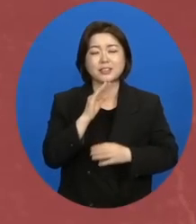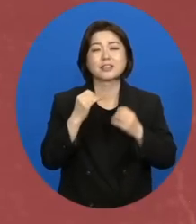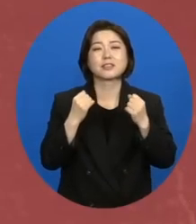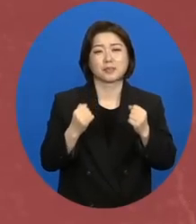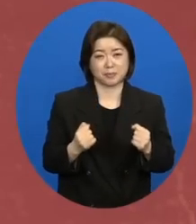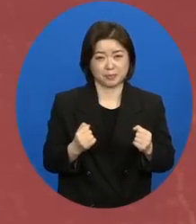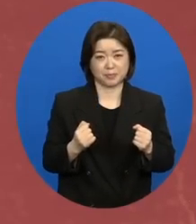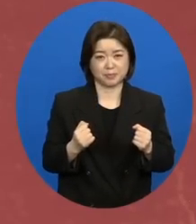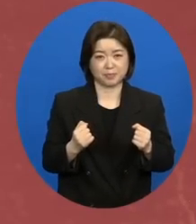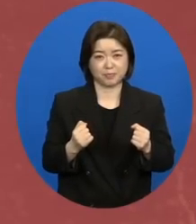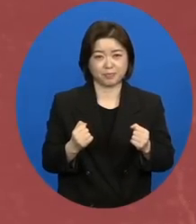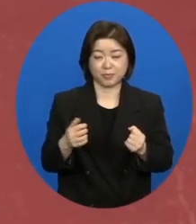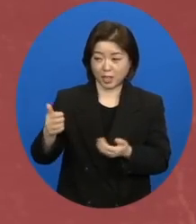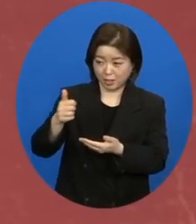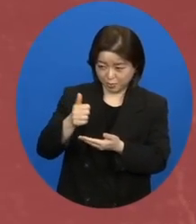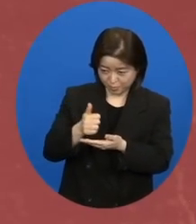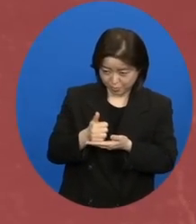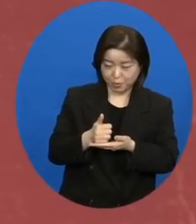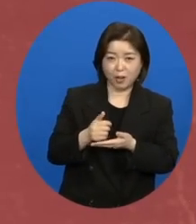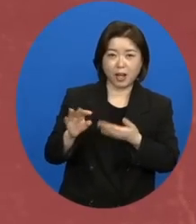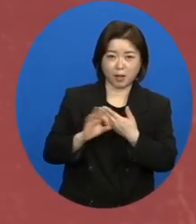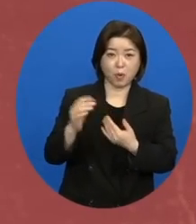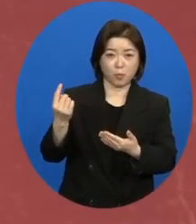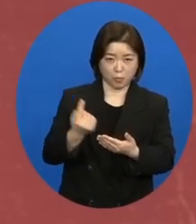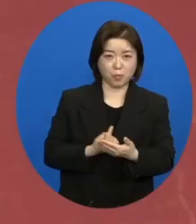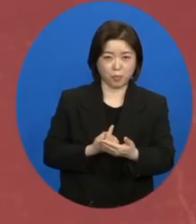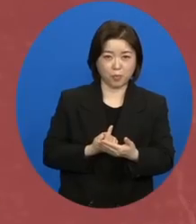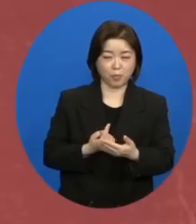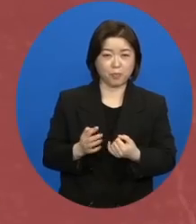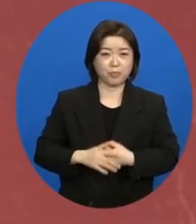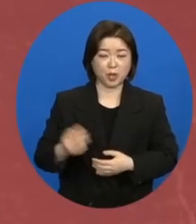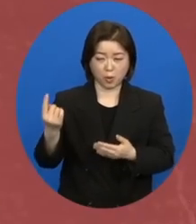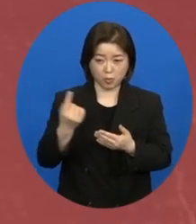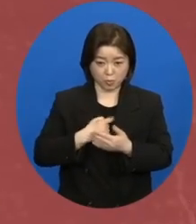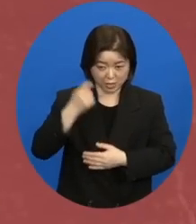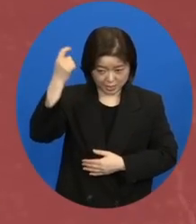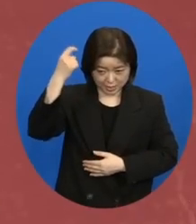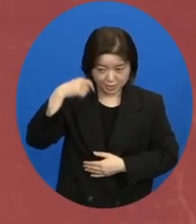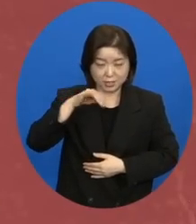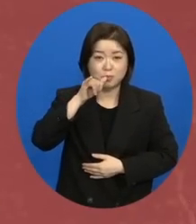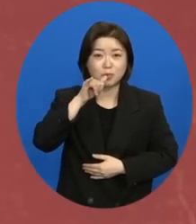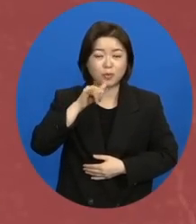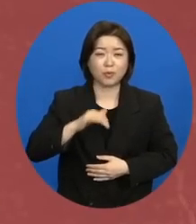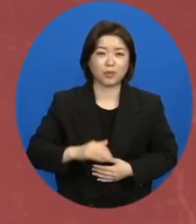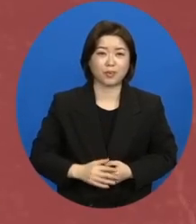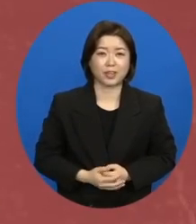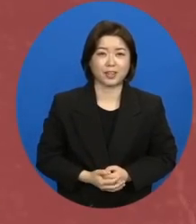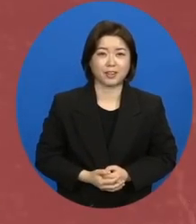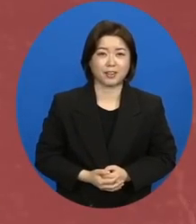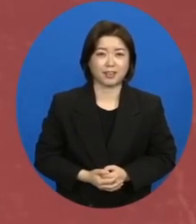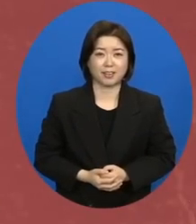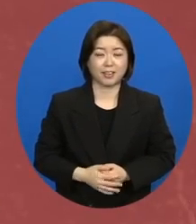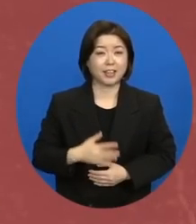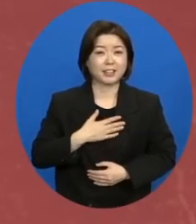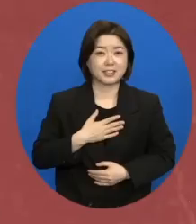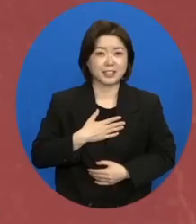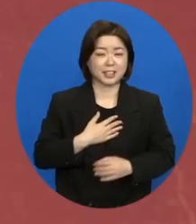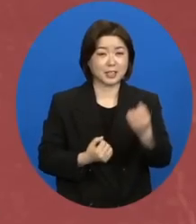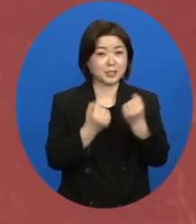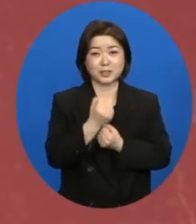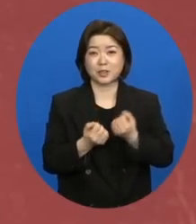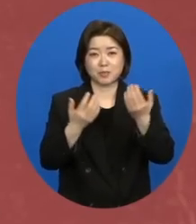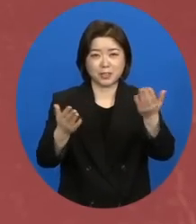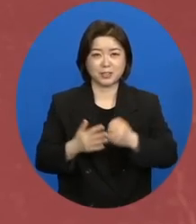말이야. 초청하면 오시지. 오실 때 느낌이 온다니까요. 제가 설명할 수 있는데 그걸